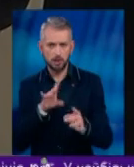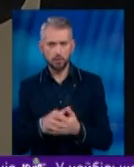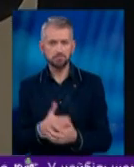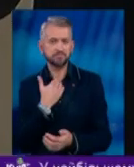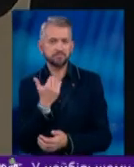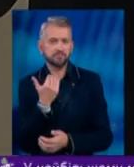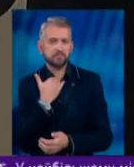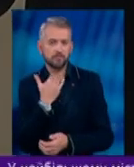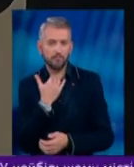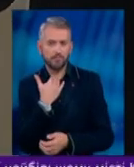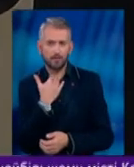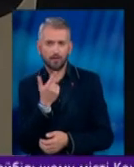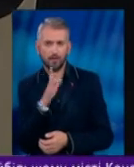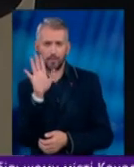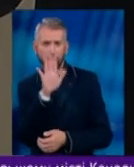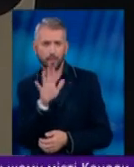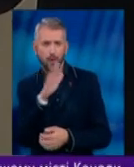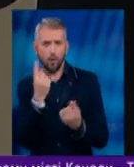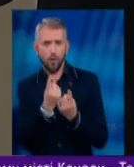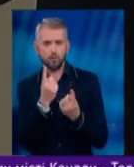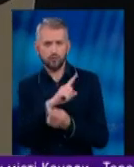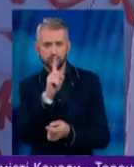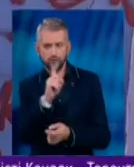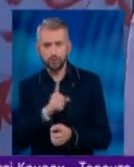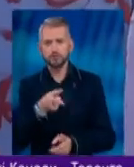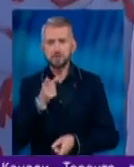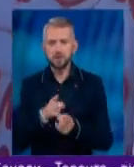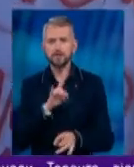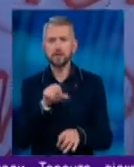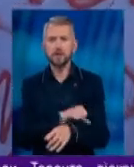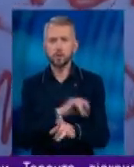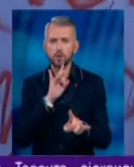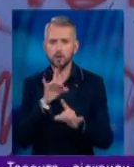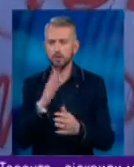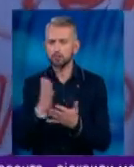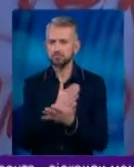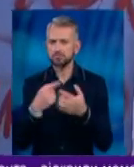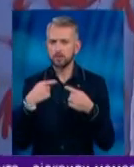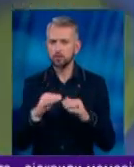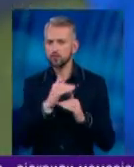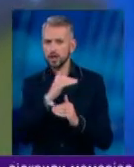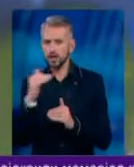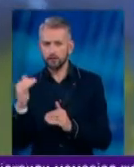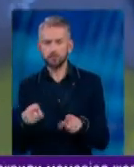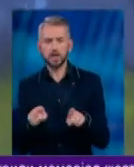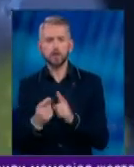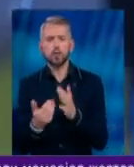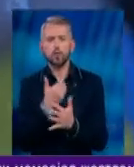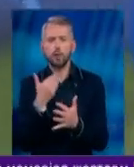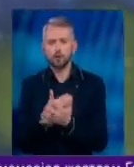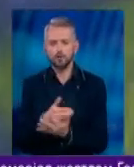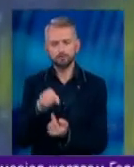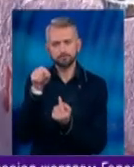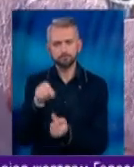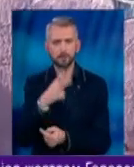Здавалось би, на перший погляд непримітне графіті – насправді наркореклама. Вона вже давно вийшла на новий рівень. Такі новації переважно розраховані на підлітків